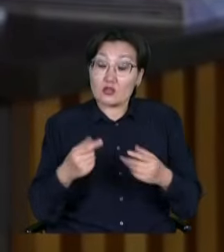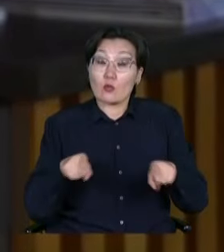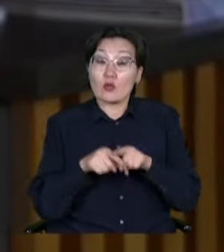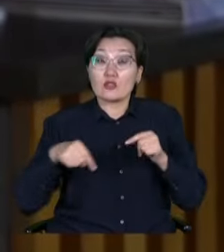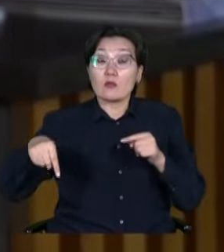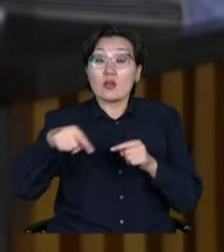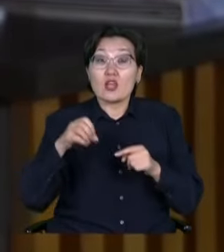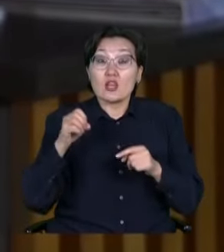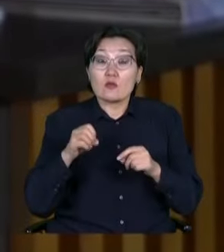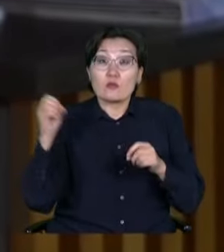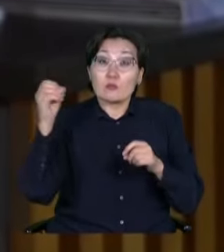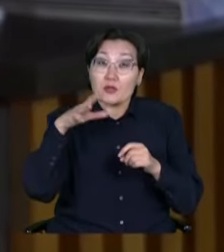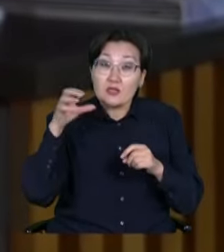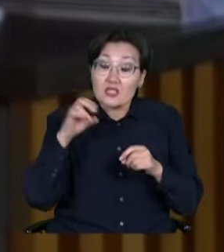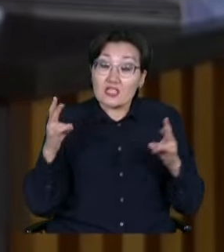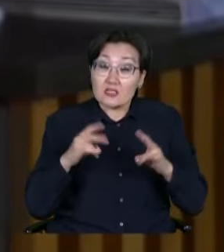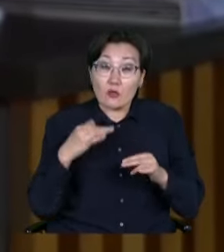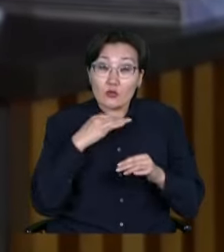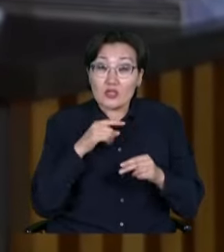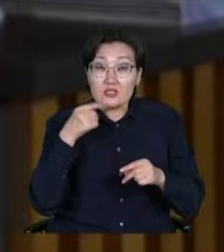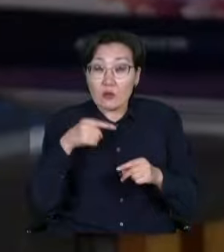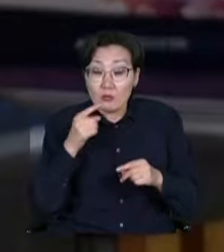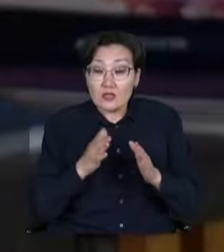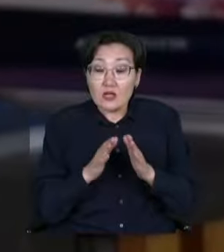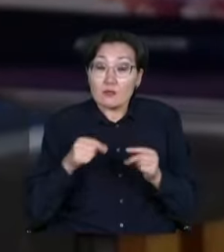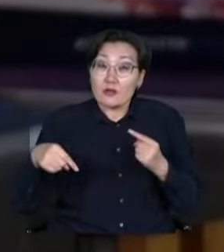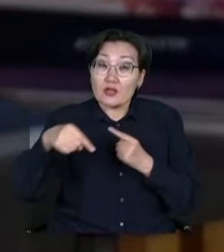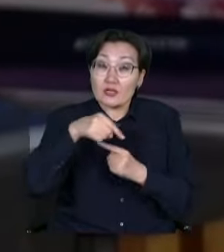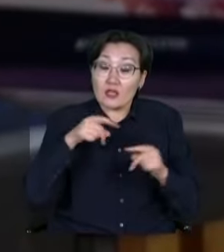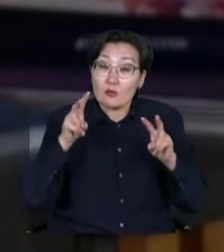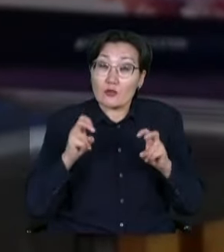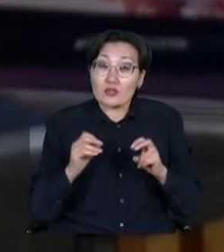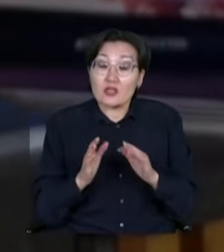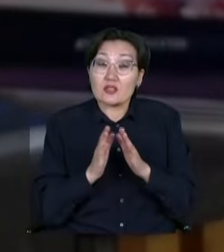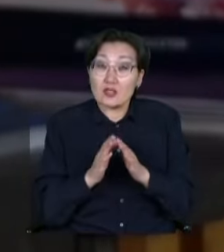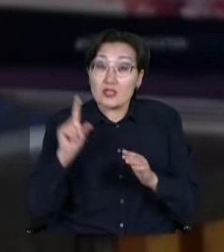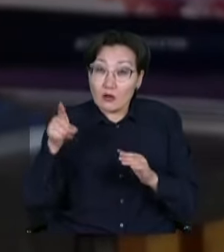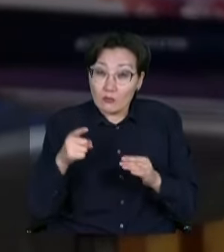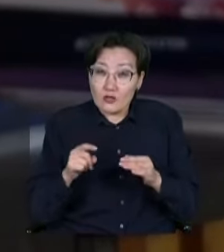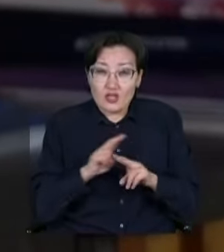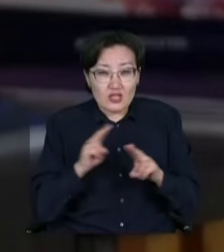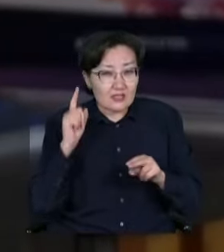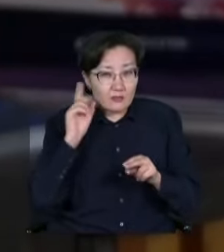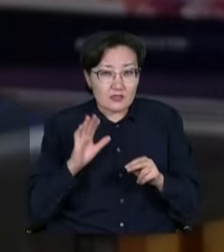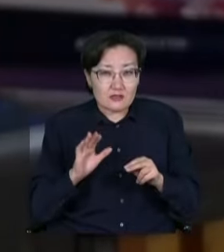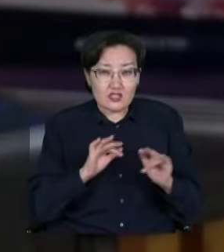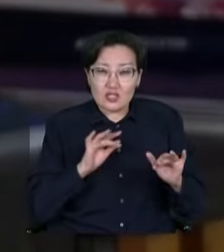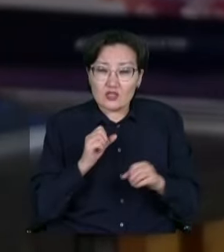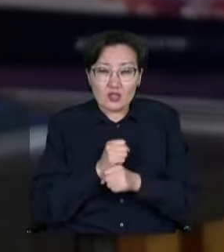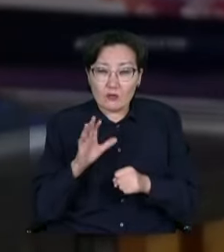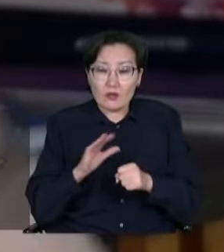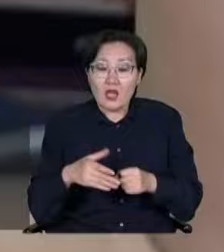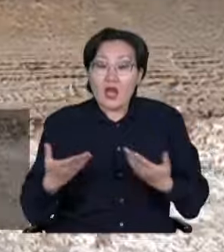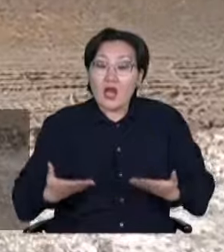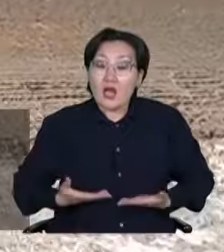маңға бағдаршам керек деп қанша айттық. Кәсіпкерлердің де атынан талап қойдық. Ешкім естімейді, әрекет етпейді. Адам өмірі